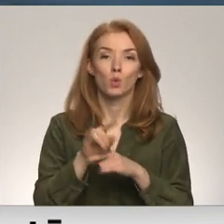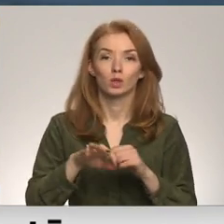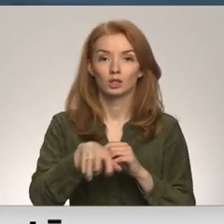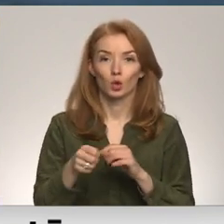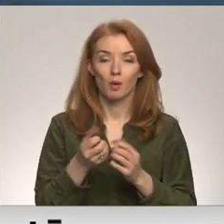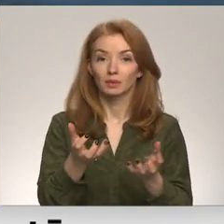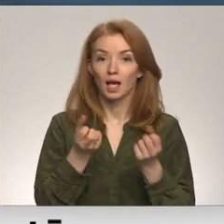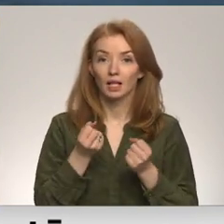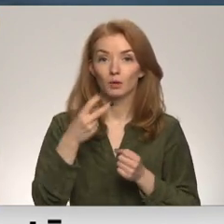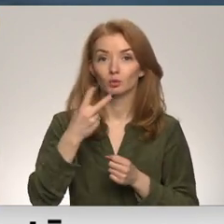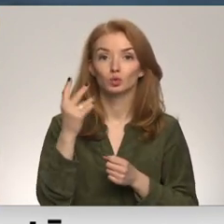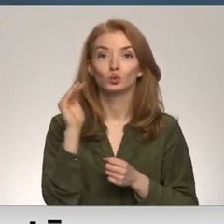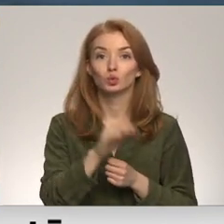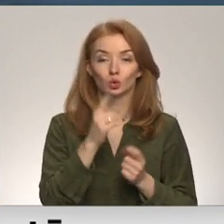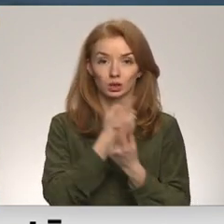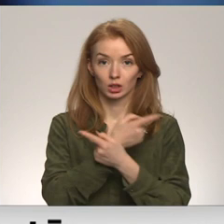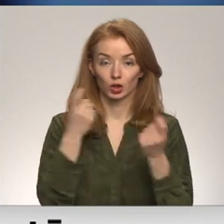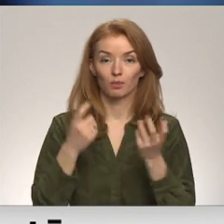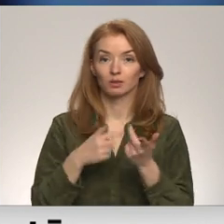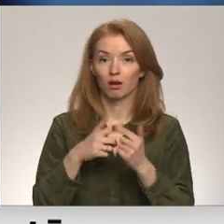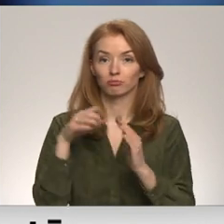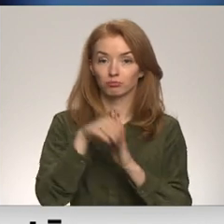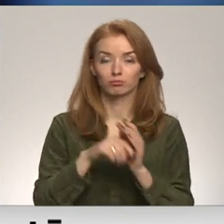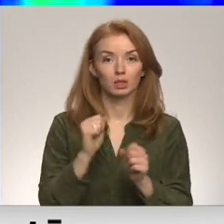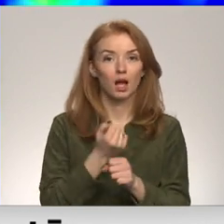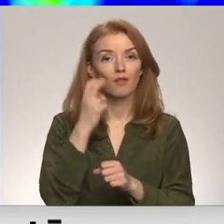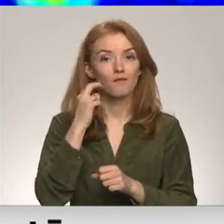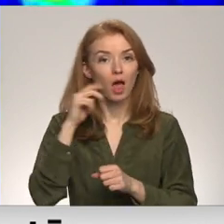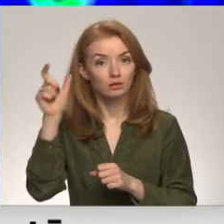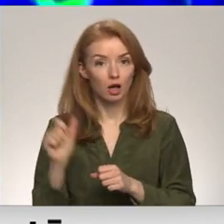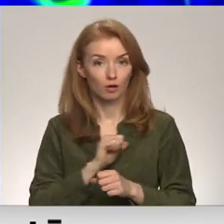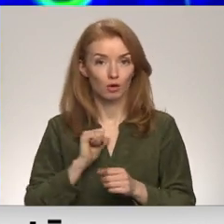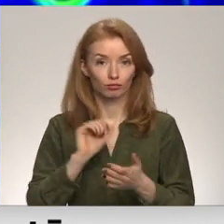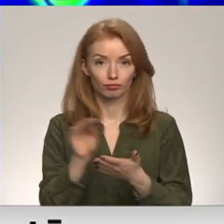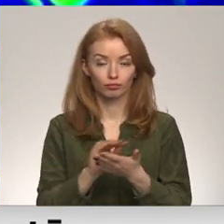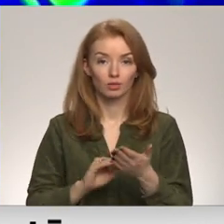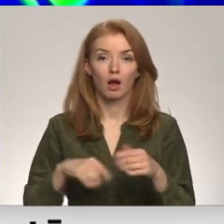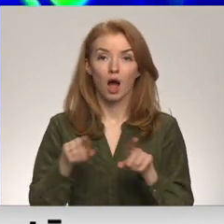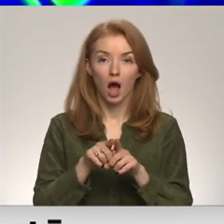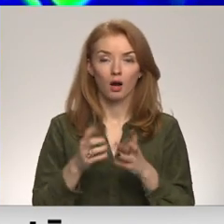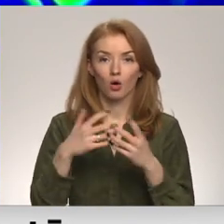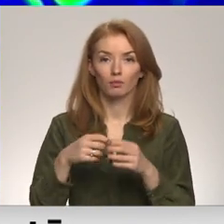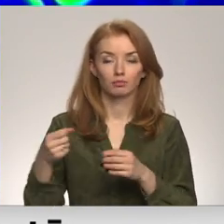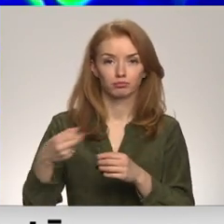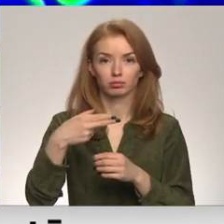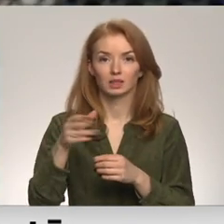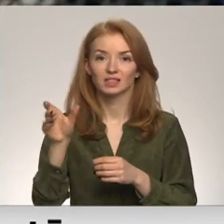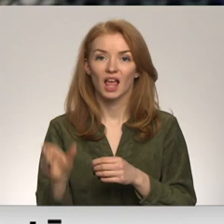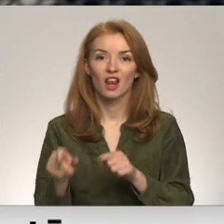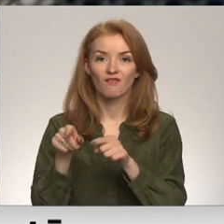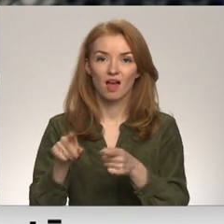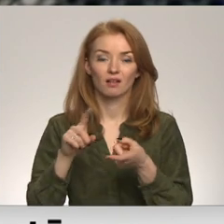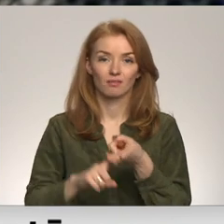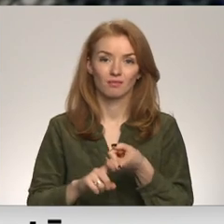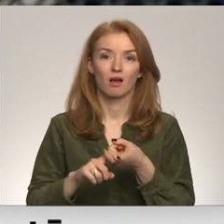23 tūkstošus ziņojumu. Šajā skaitā ietilpst gan vecāku iesniegumi, gan ziņas par serveriem, kas atrodas Latvijā, bet citādi nav